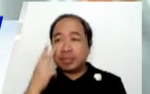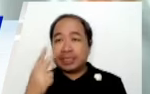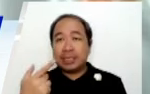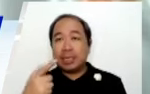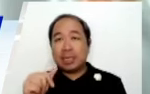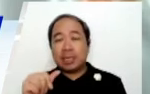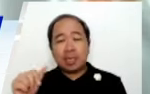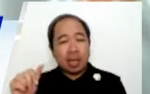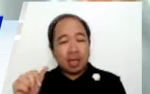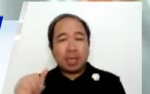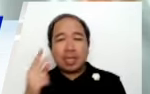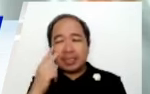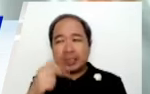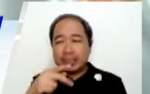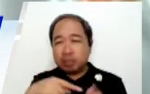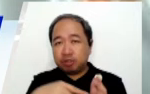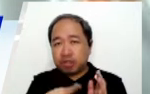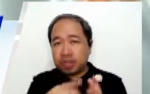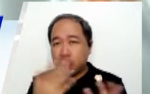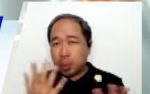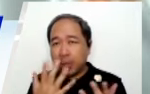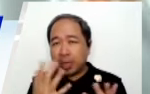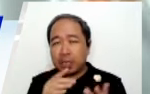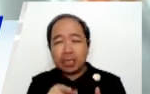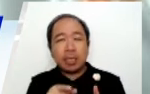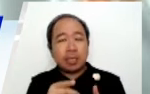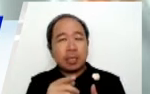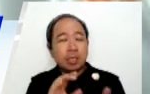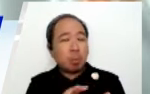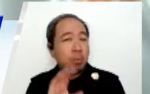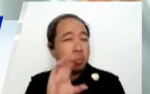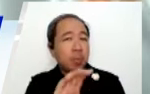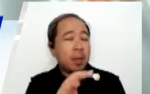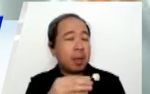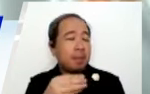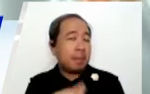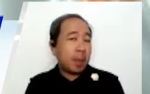saan pumupunta yung pera, makikita mo